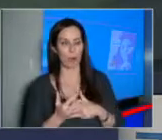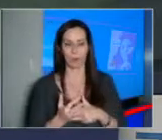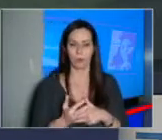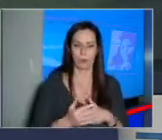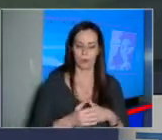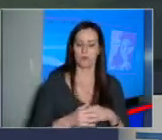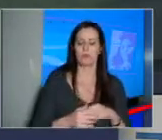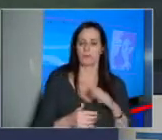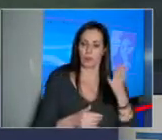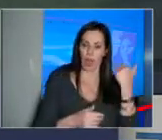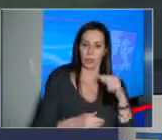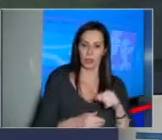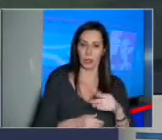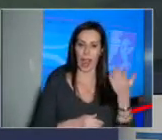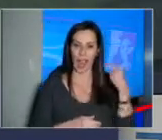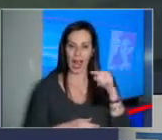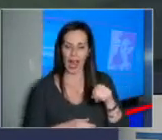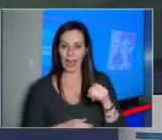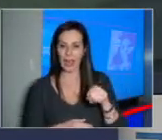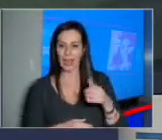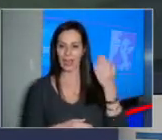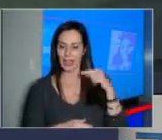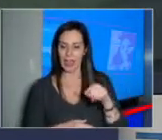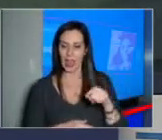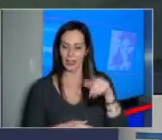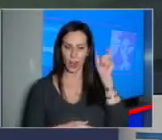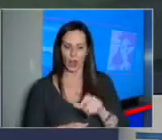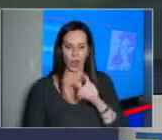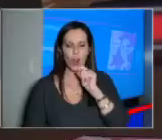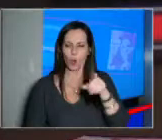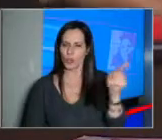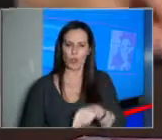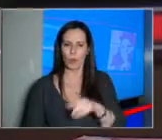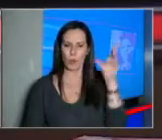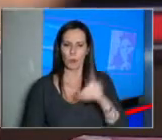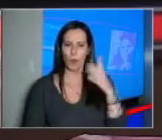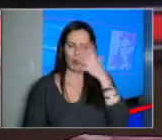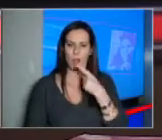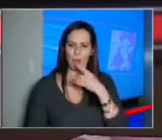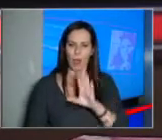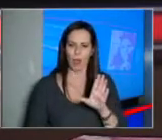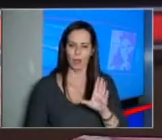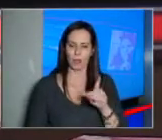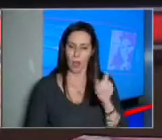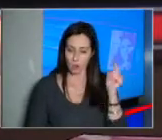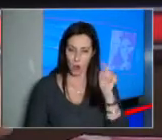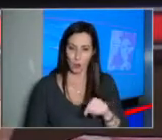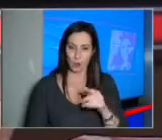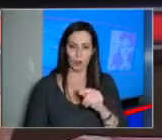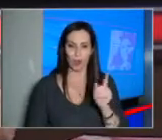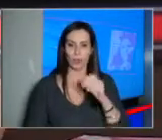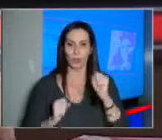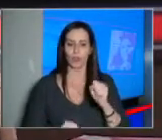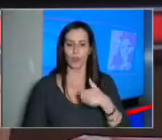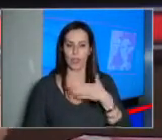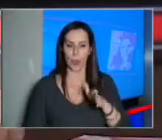כן, 5 שנים הייתי שם מוחרמת. את היית פרסונה נון גרנטה בדרום אפריקה, אמרו לך אל תבואי, את באה בצוהר. כן. אפילו כשבאתי כבר לא הייתי פתוחה